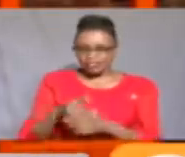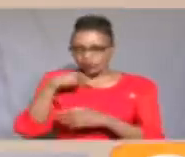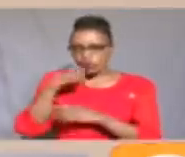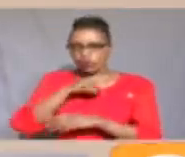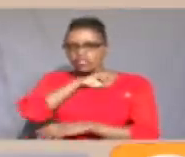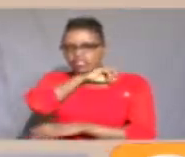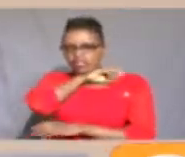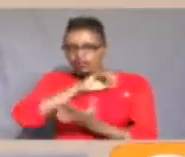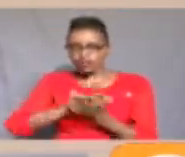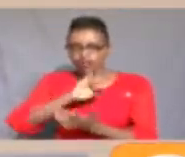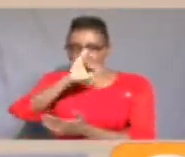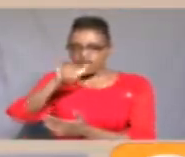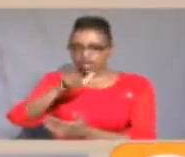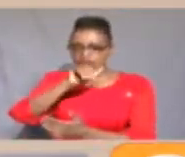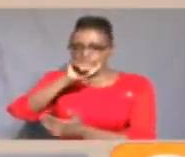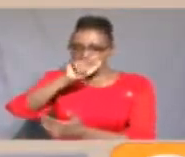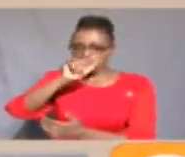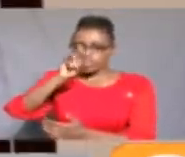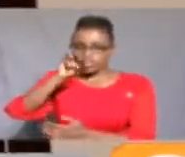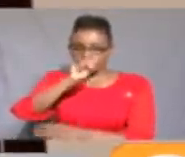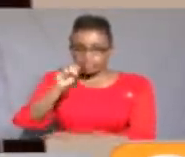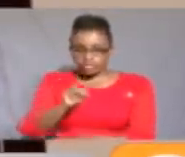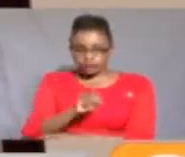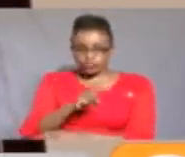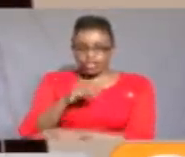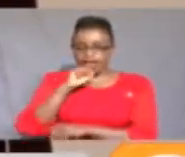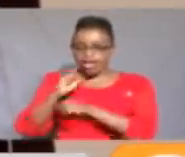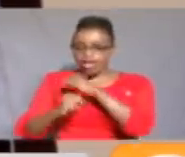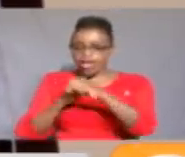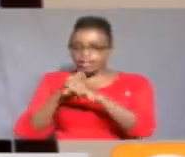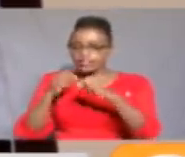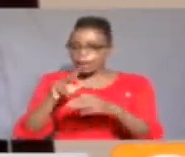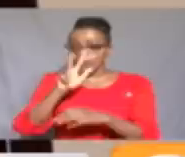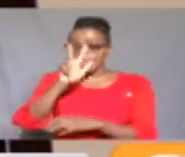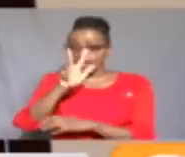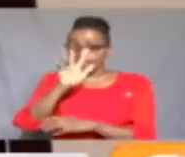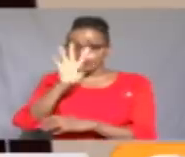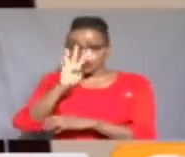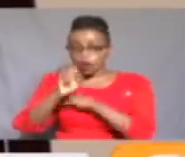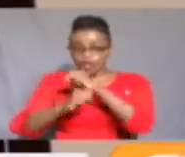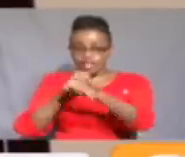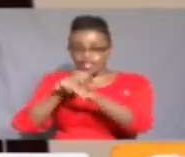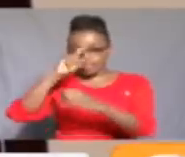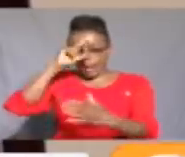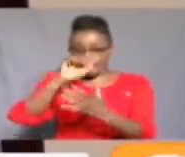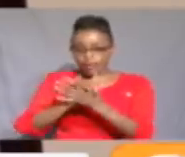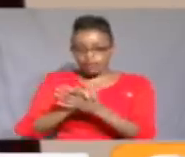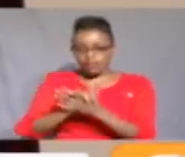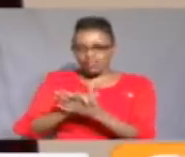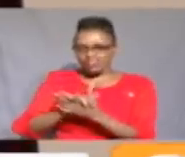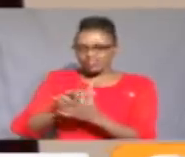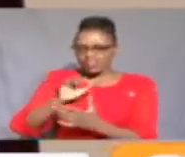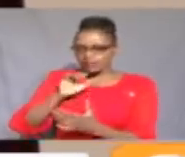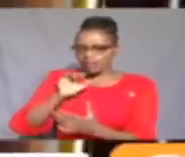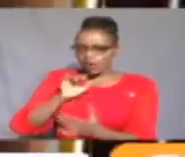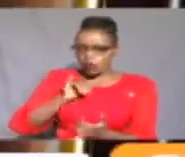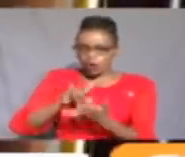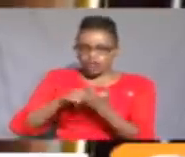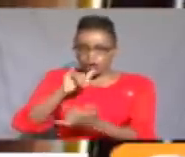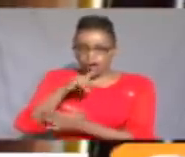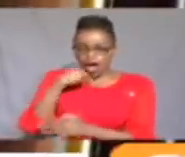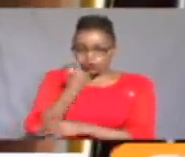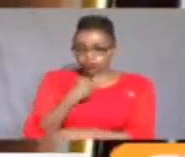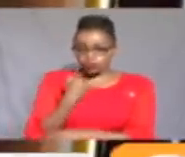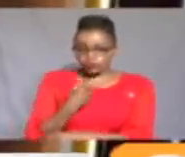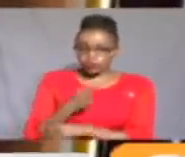piga duro. James Wambugu Wanyiri mwenye umri wa miaka 34 anayaminika kuwa mumewe Grace Kangure